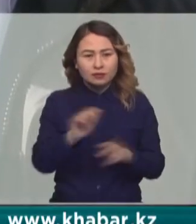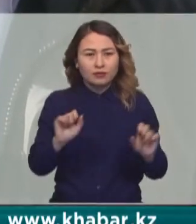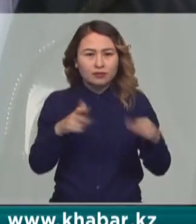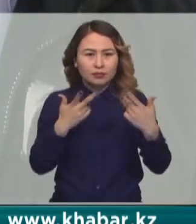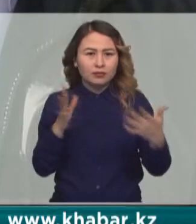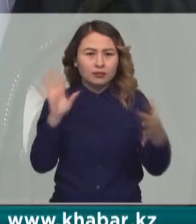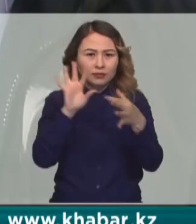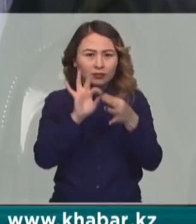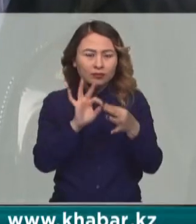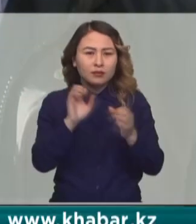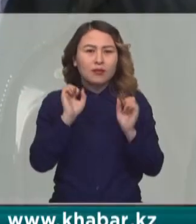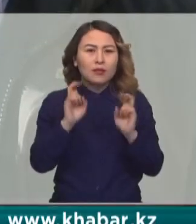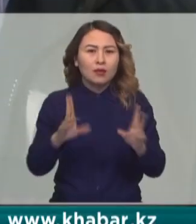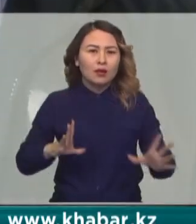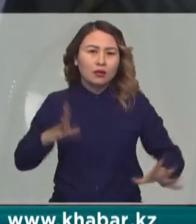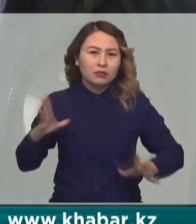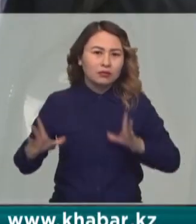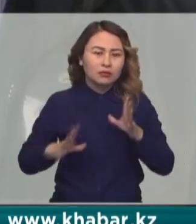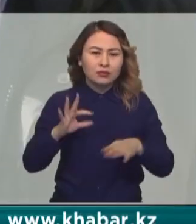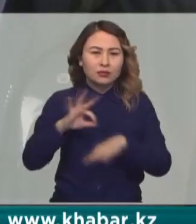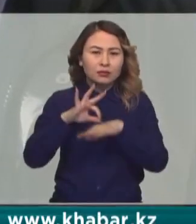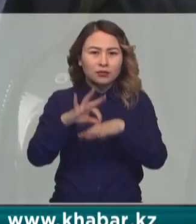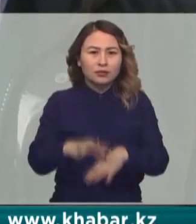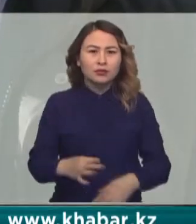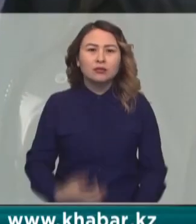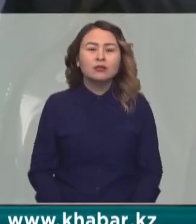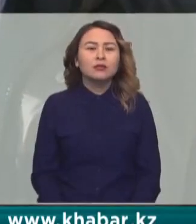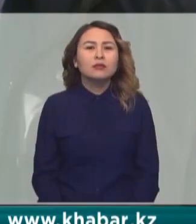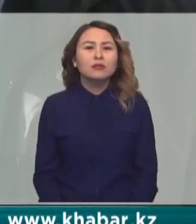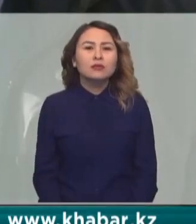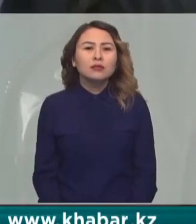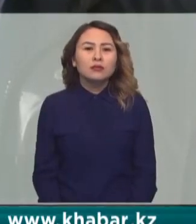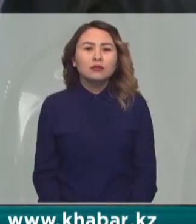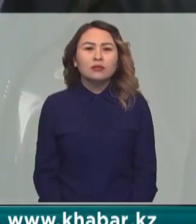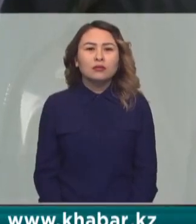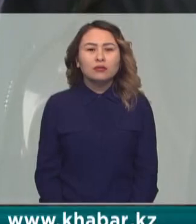тікелей байланысқа шығады. Нұрбек, жаттығу жиыны қалай өтіп жатыр?